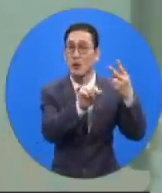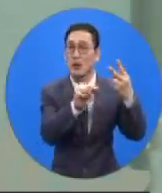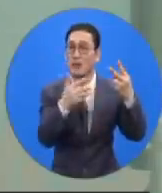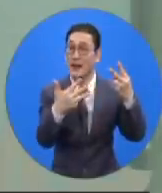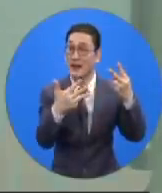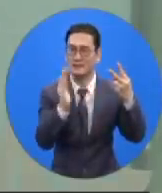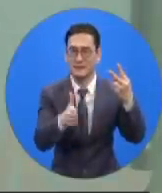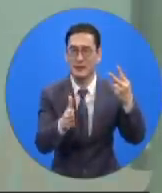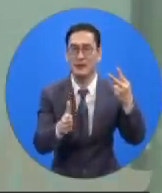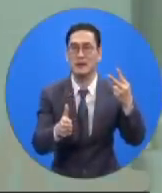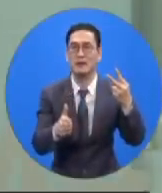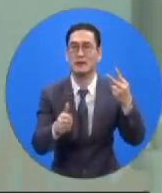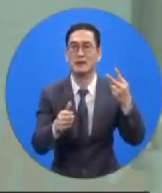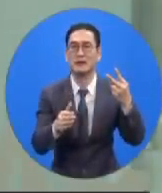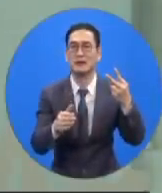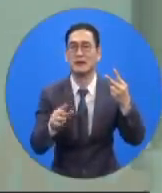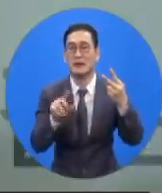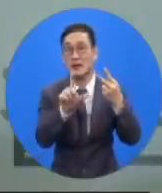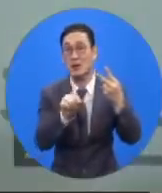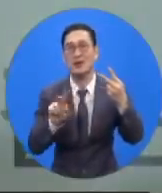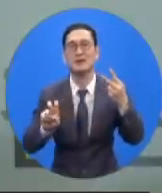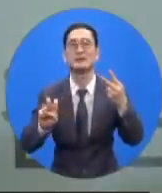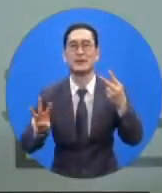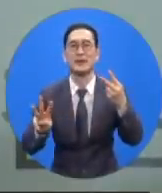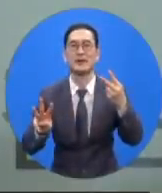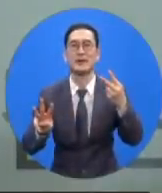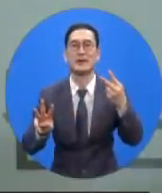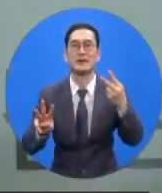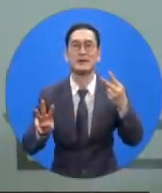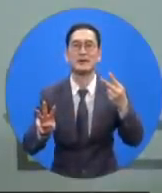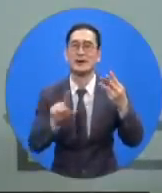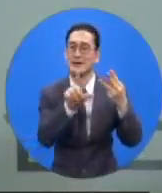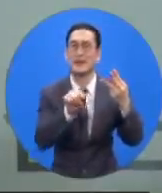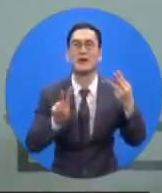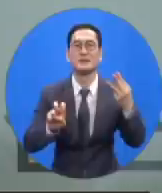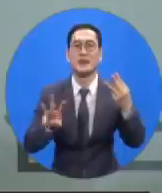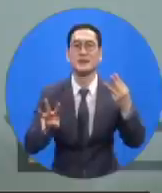23일로 2주 더 연기한다고 밝혔습니다. 지금까지 정책사회부에서 전해드렸습니다.